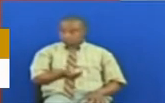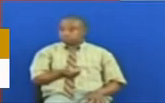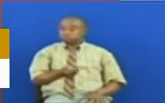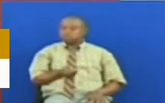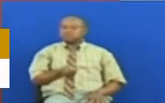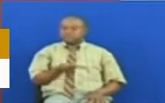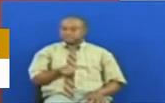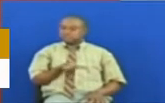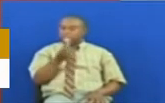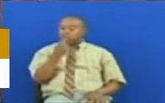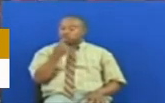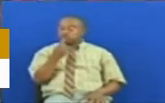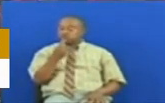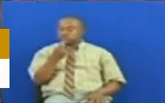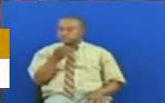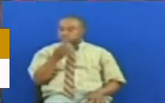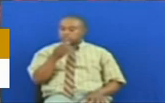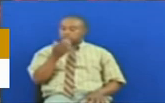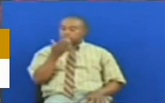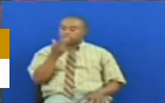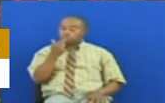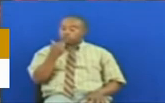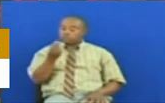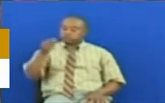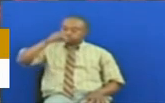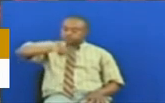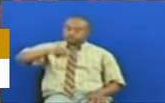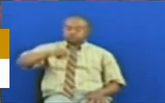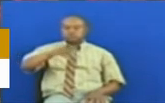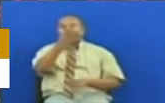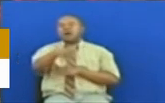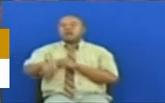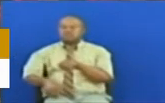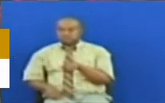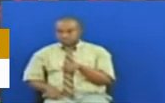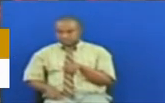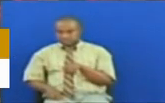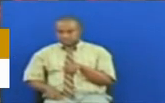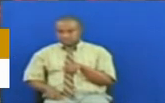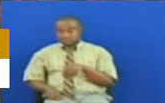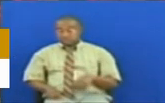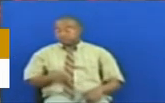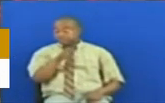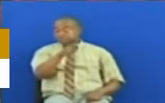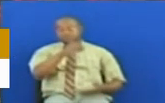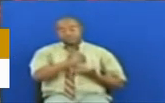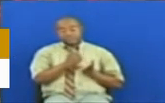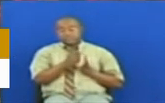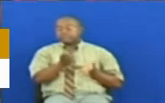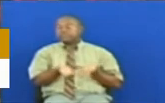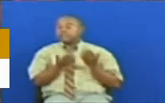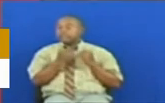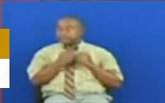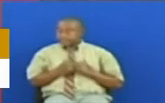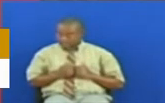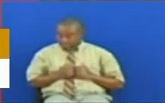bahari. Maana yake nini? Maana yake ninaungana na alichokisema Mheshimiwa Kingi kwamba hii sekta inahitaji